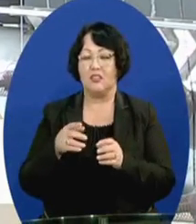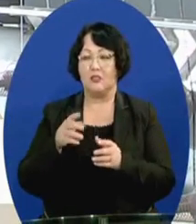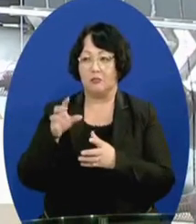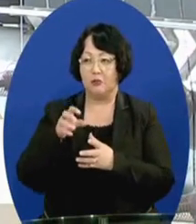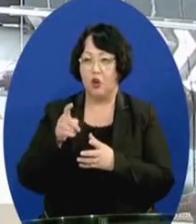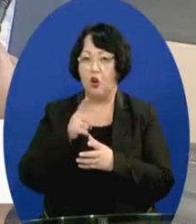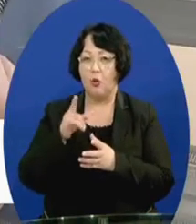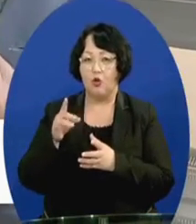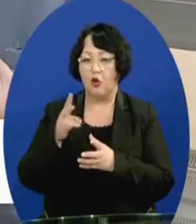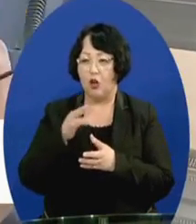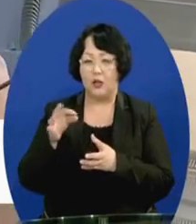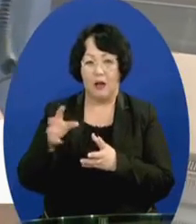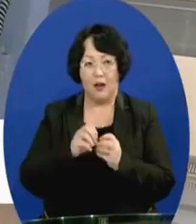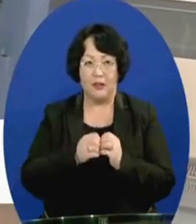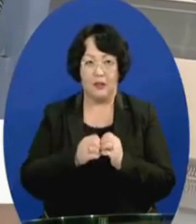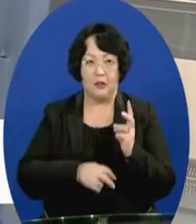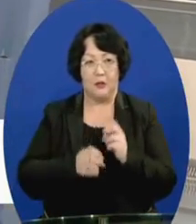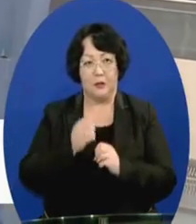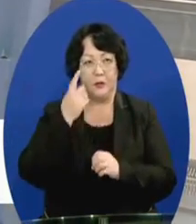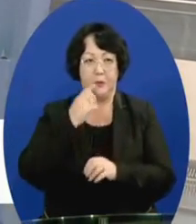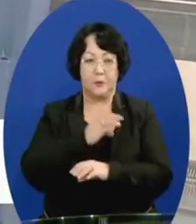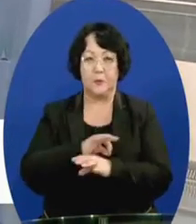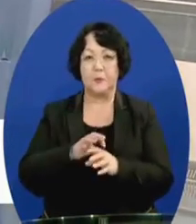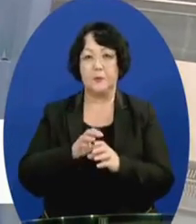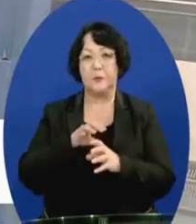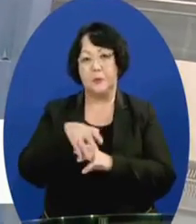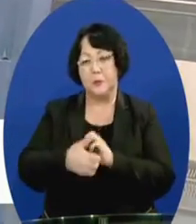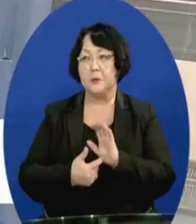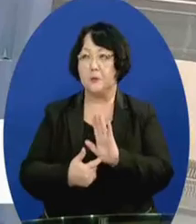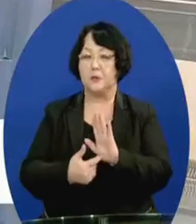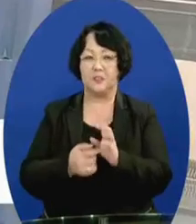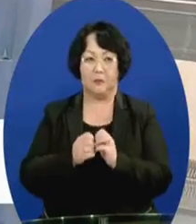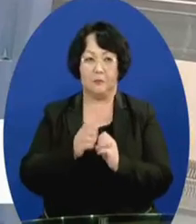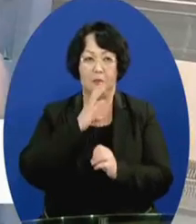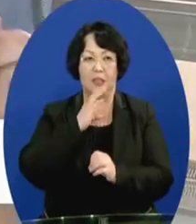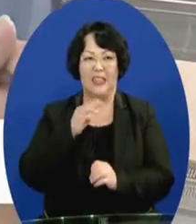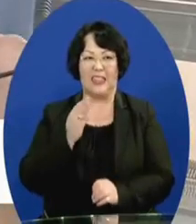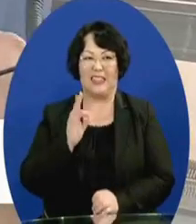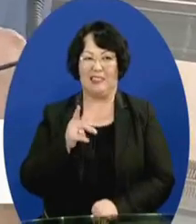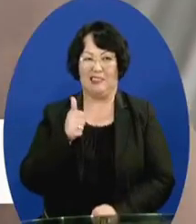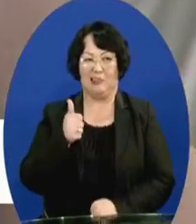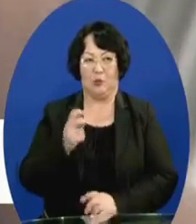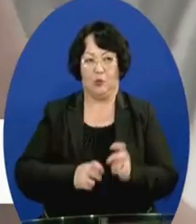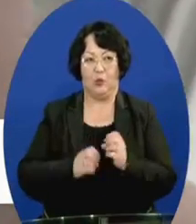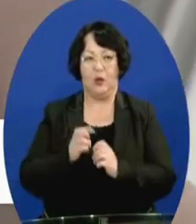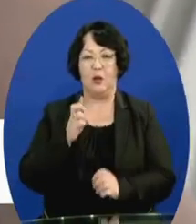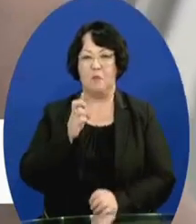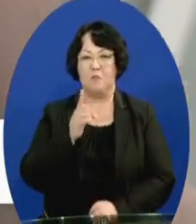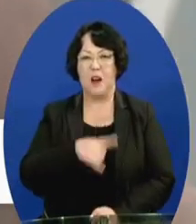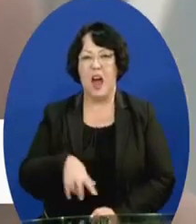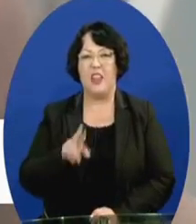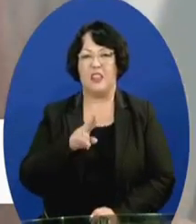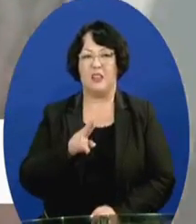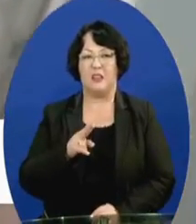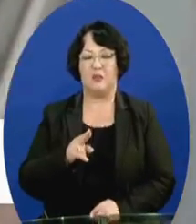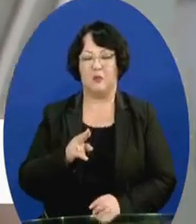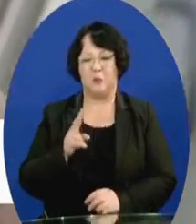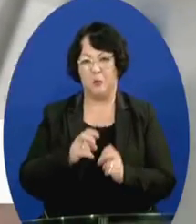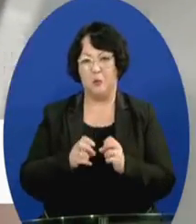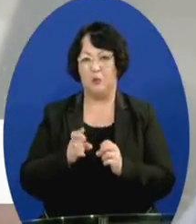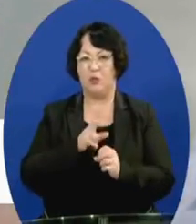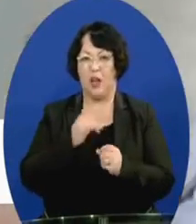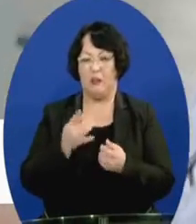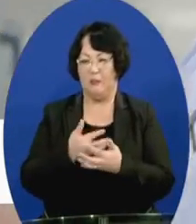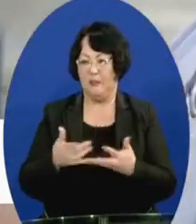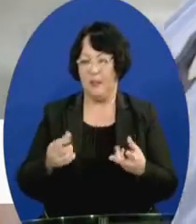төсөл хэрэгжээд дуусах шатанд орж байна. Цаашид дэлхийн нийтэд танигдаагүй тансаг үйлдвэрлэлийг өргөжүүлж, брендинг бий болгоход үйлдвэрлэгчдэд